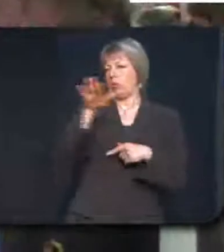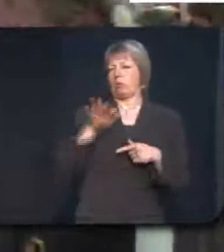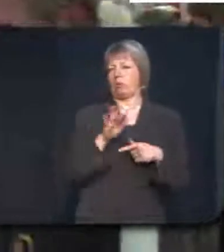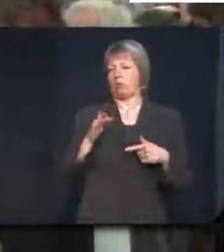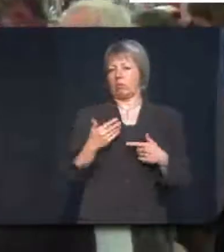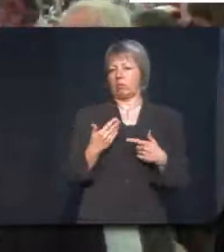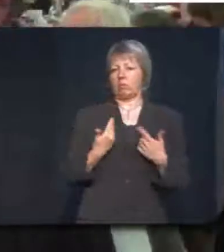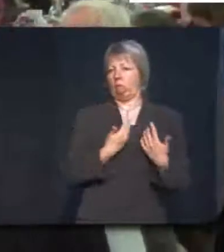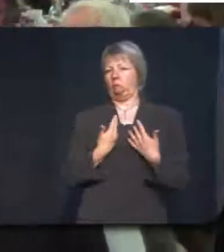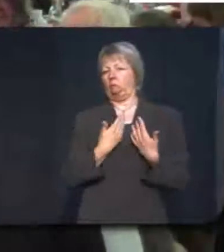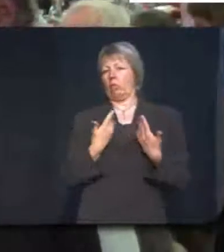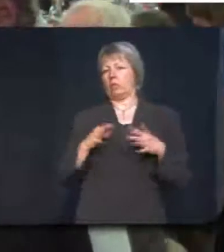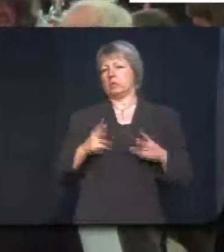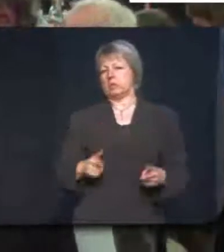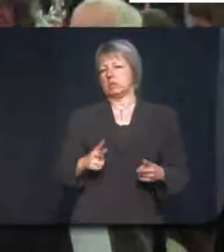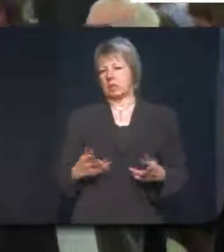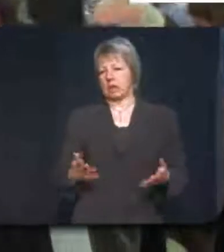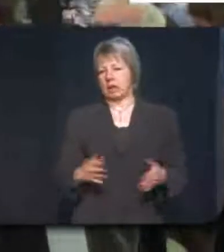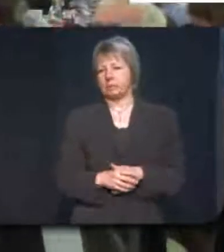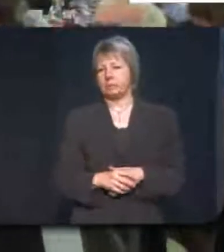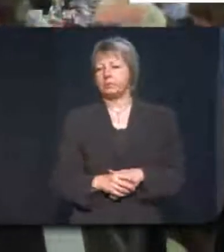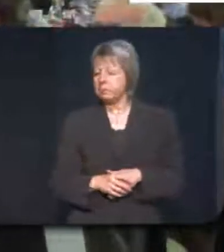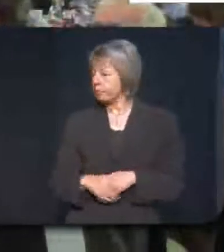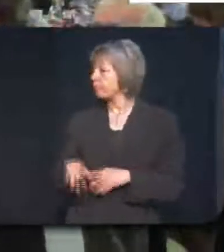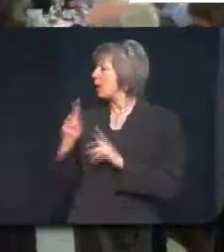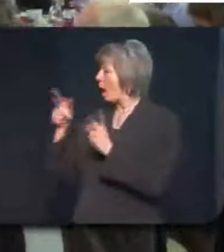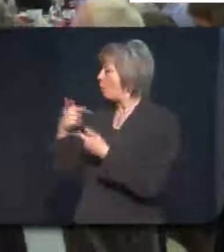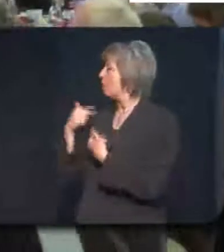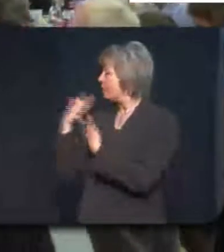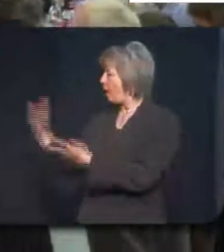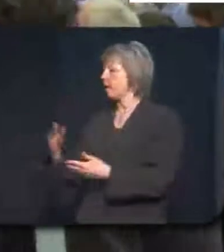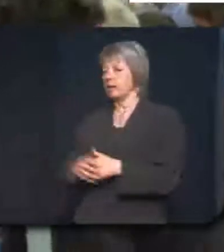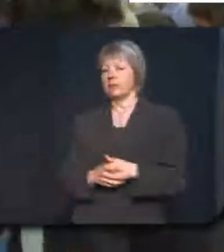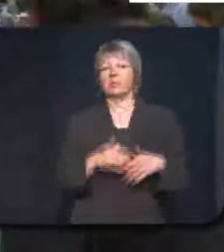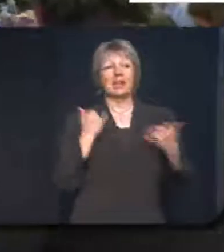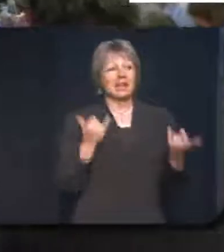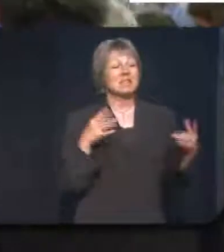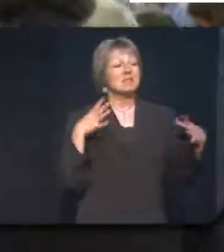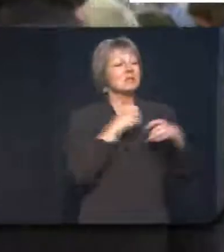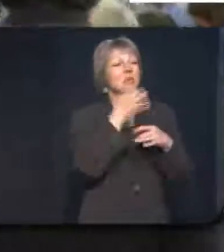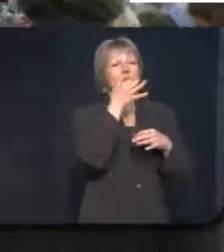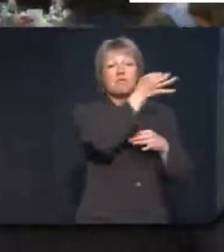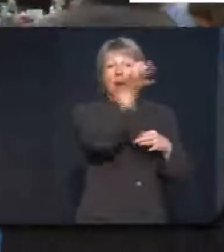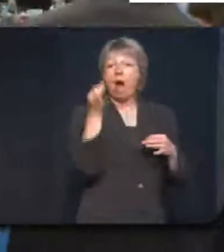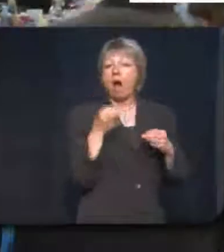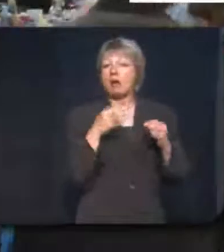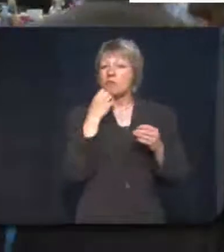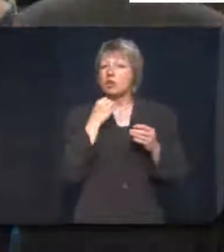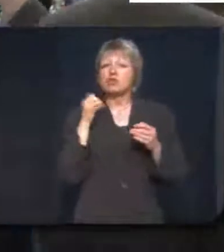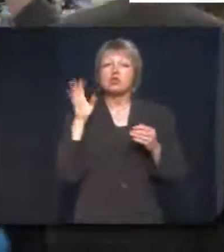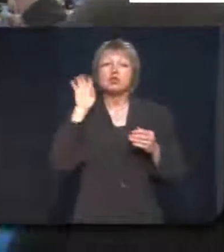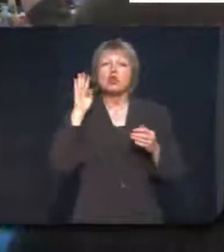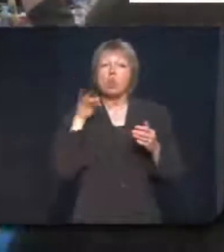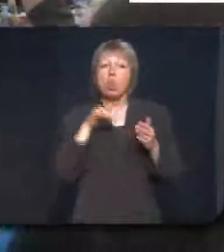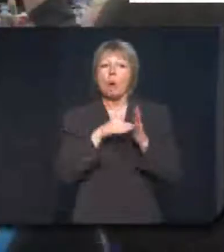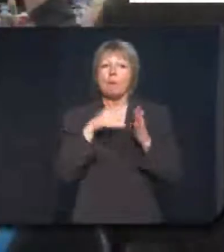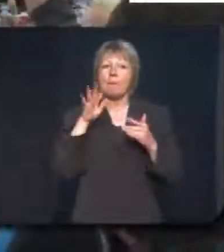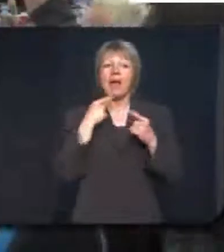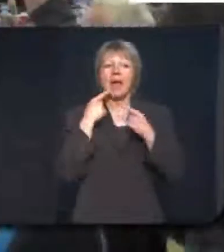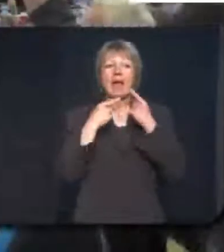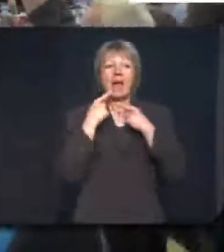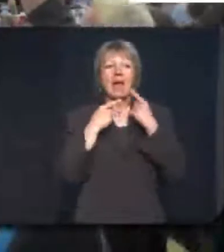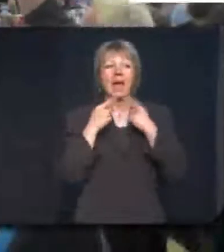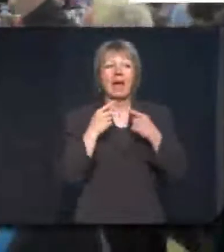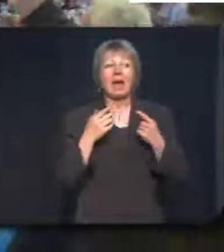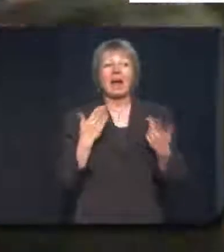ja vielen Dank auch von mir ich frage jetzt die Versammlung ob sie weitere Redebeiträge hören möchte die grüne Karte für ja lila